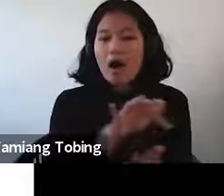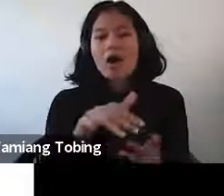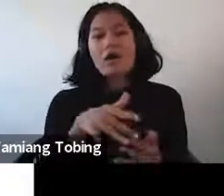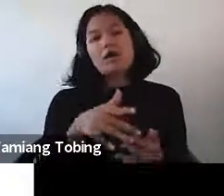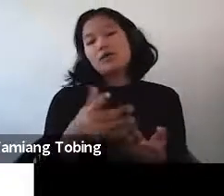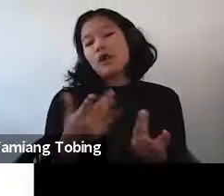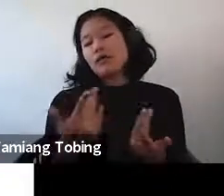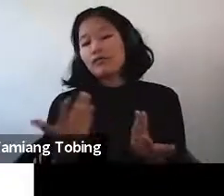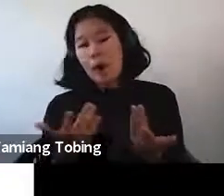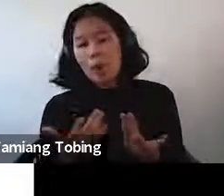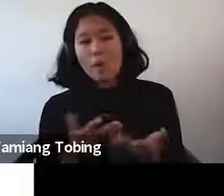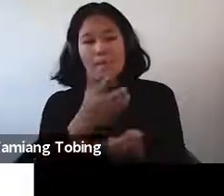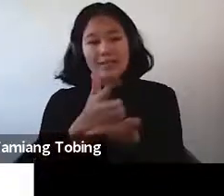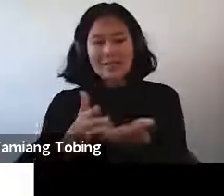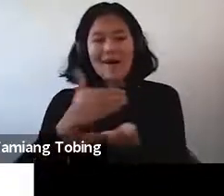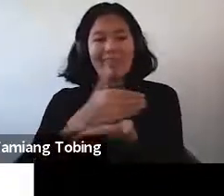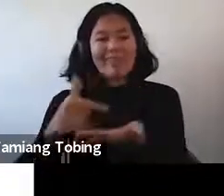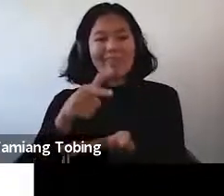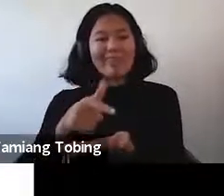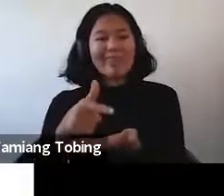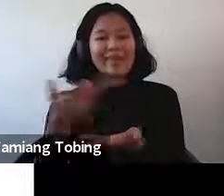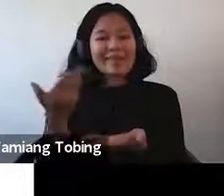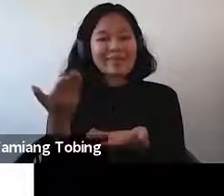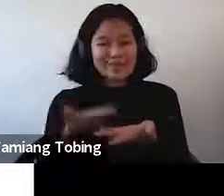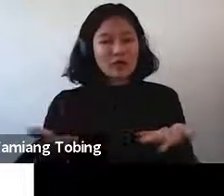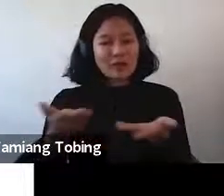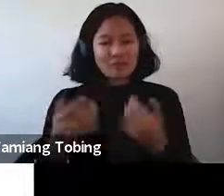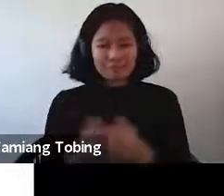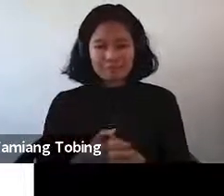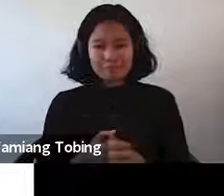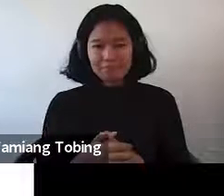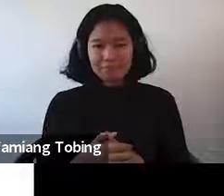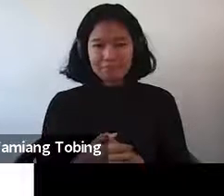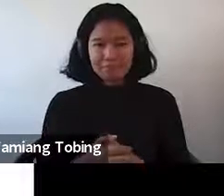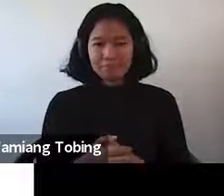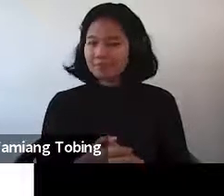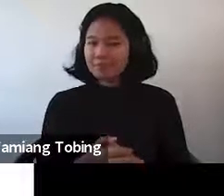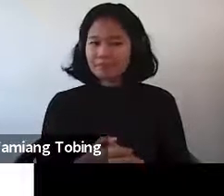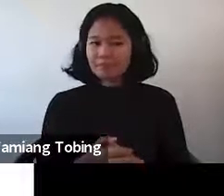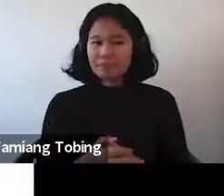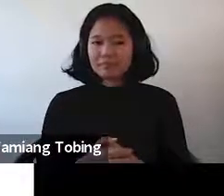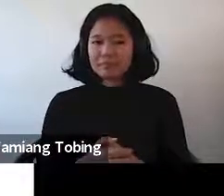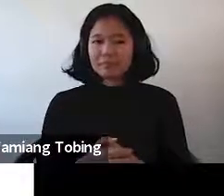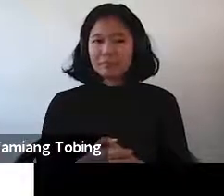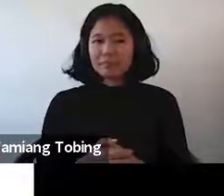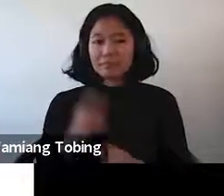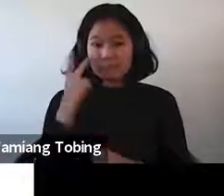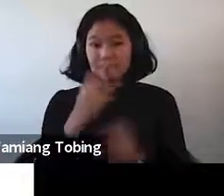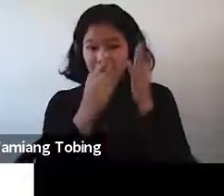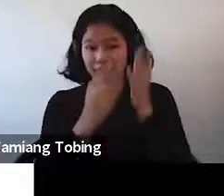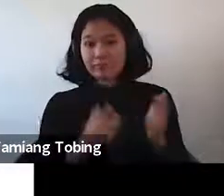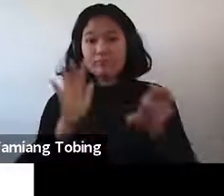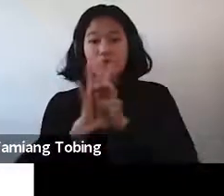dengan persimpangan berbagai alamat sosial itu. Nah, kalau kita lihat salah satu contoh